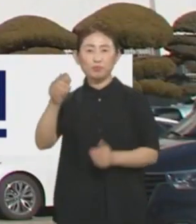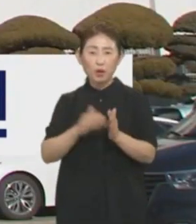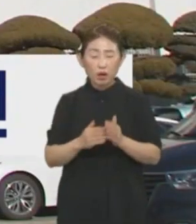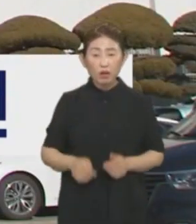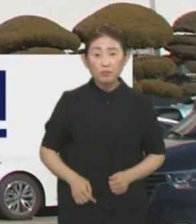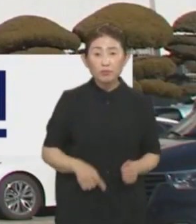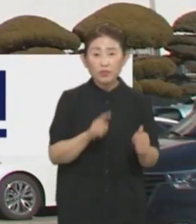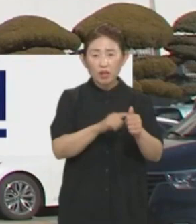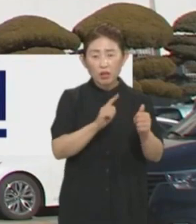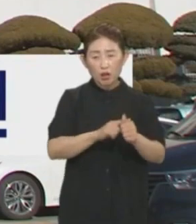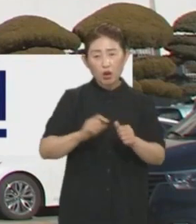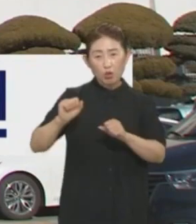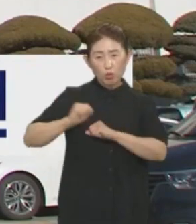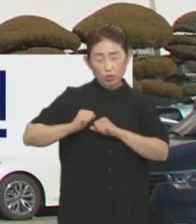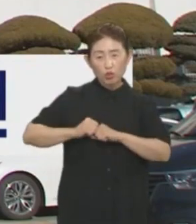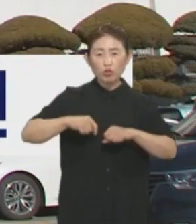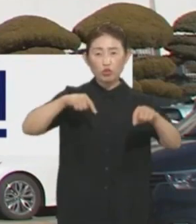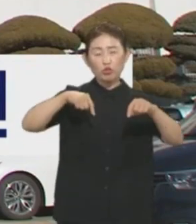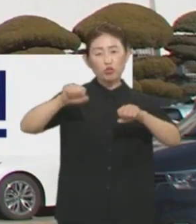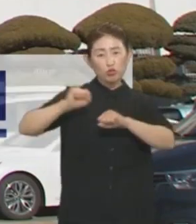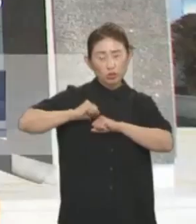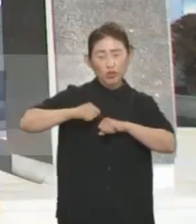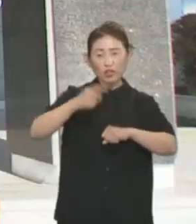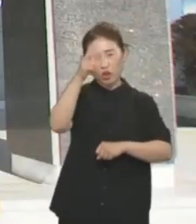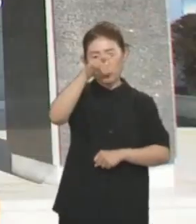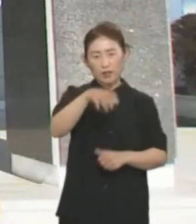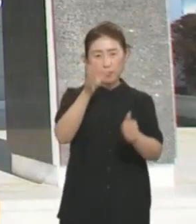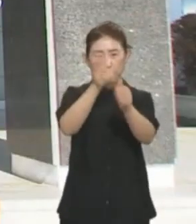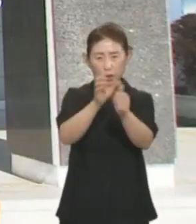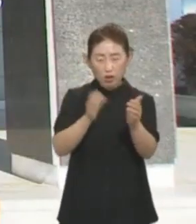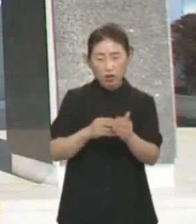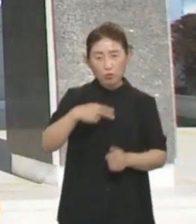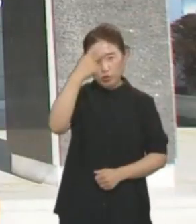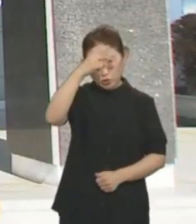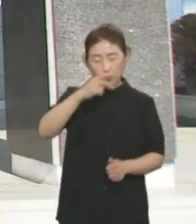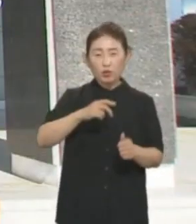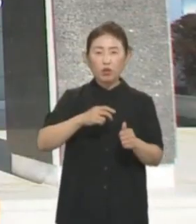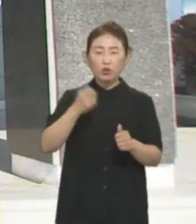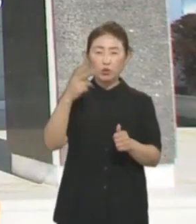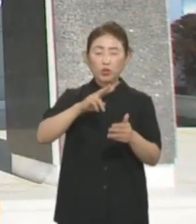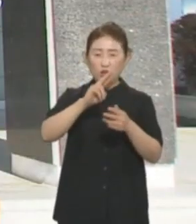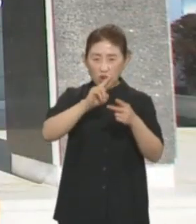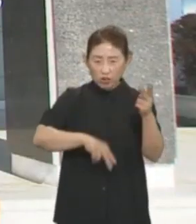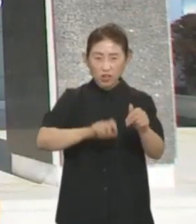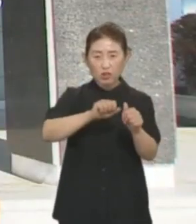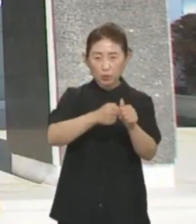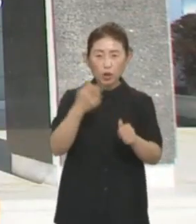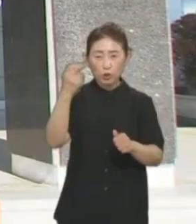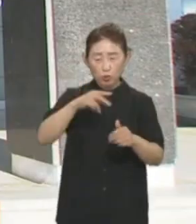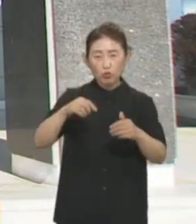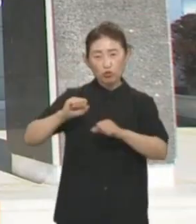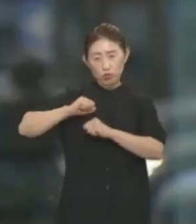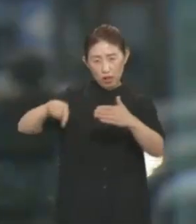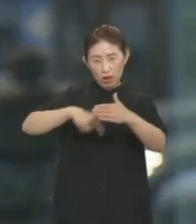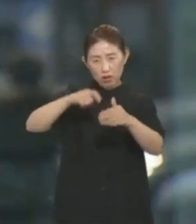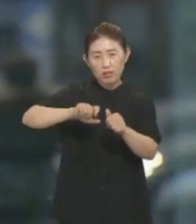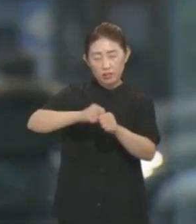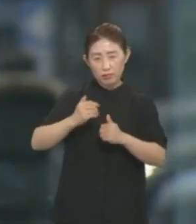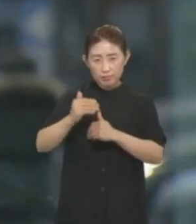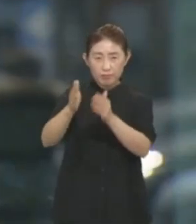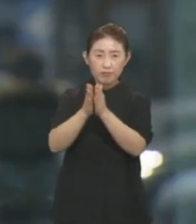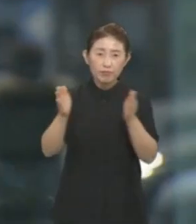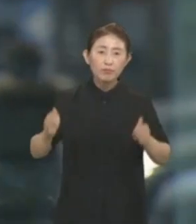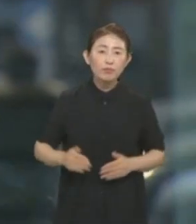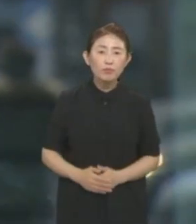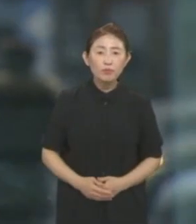경찰은이 대령을 공군 군사 경찰에 넘겼고 공군은 음주운전 형사처벌과 함께 징계 절차에 들어갔습니다